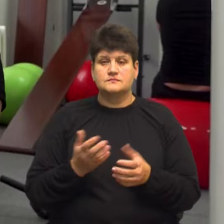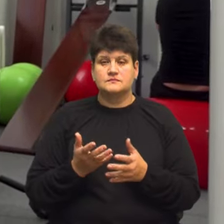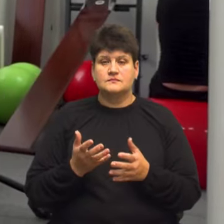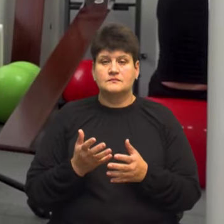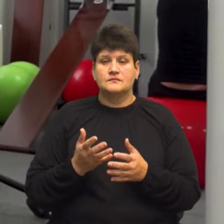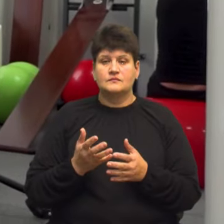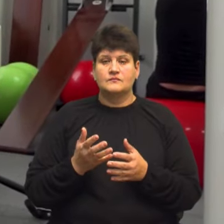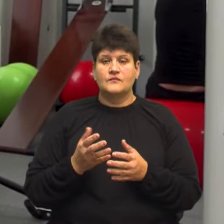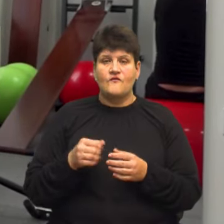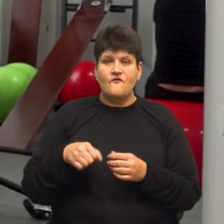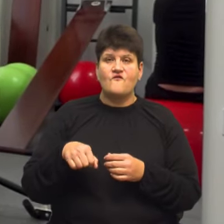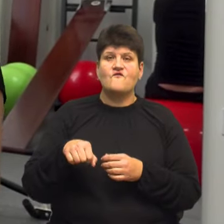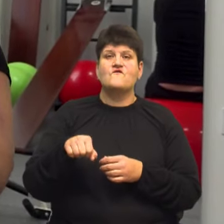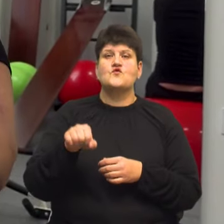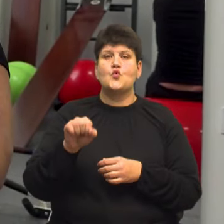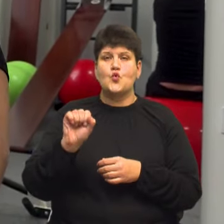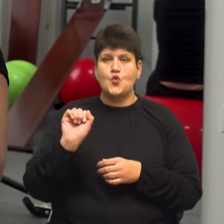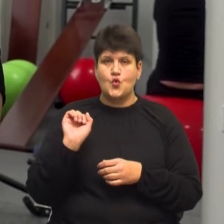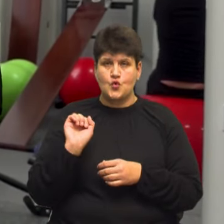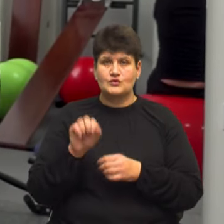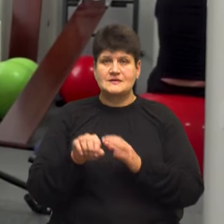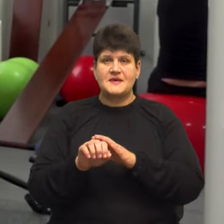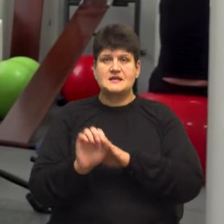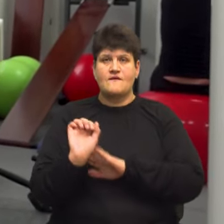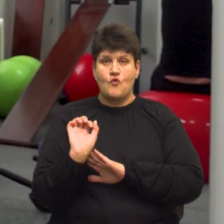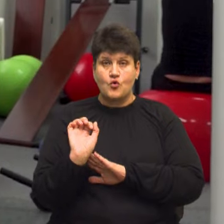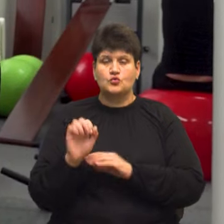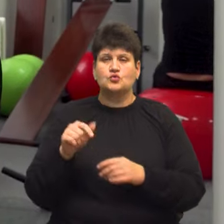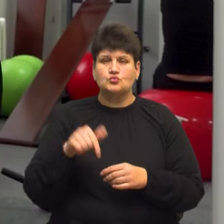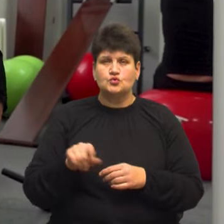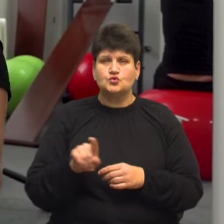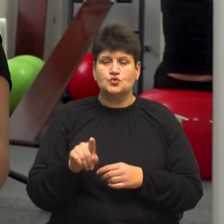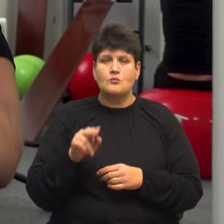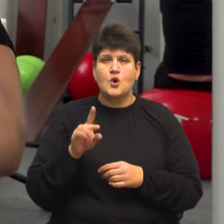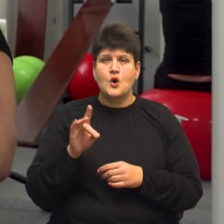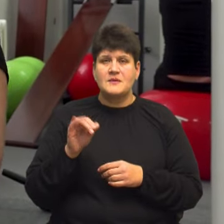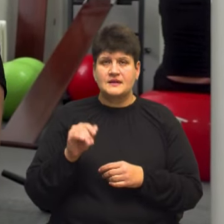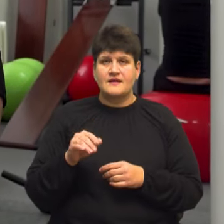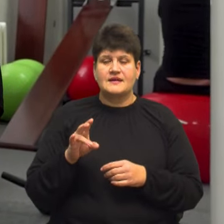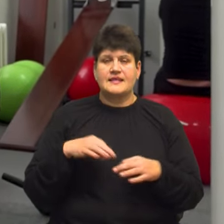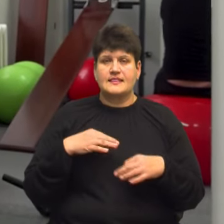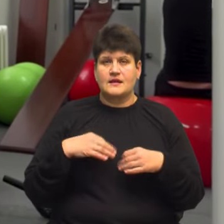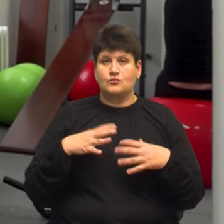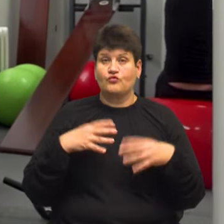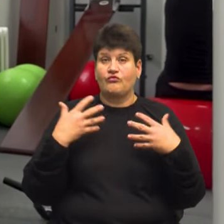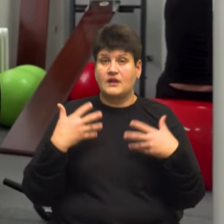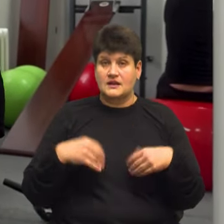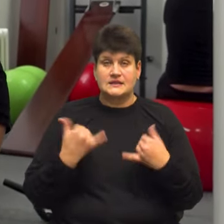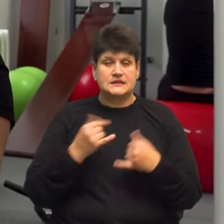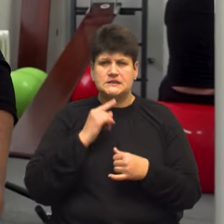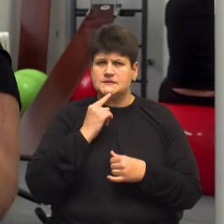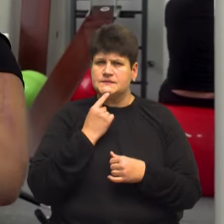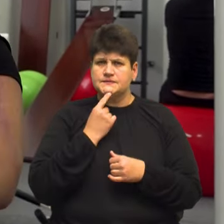здійснюють вгору, так скажемо, зап'ястя вгору. Тому що променевий нерв був втрачений і зараз дуже